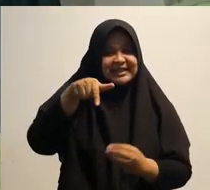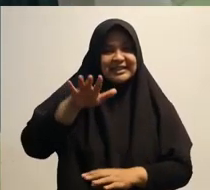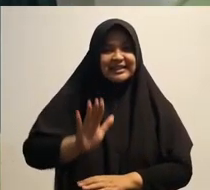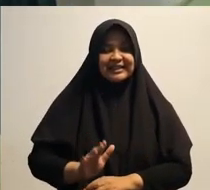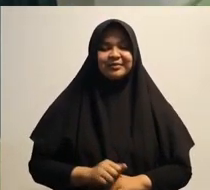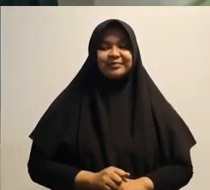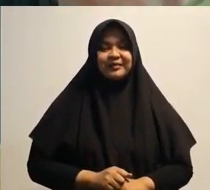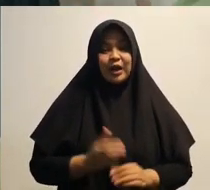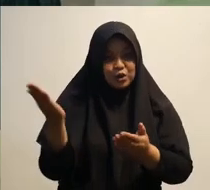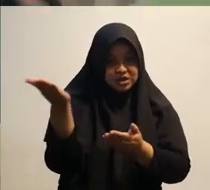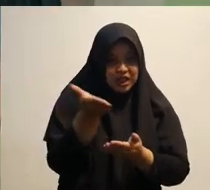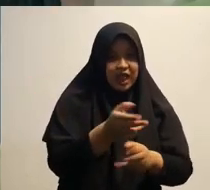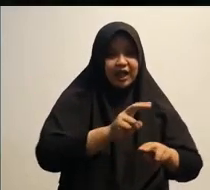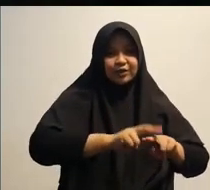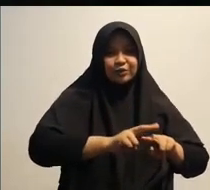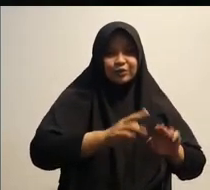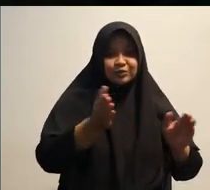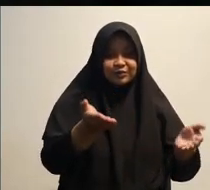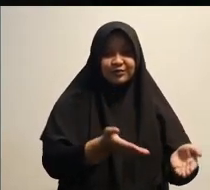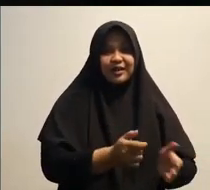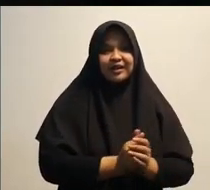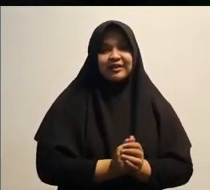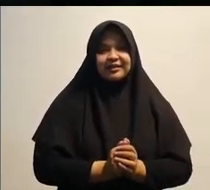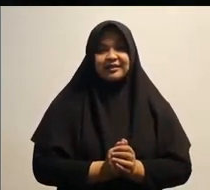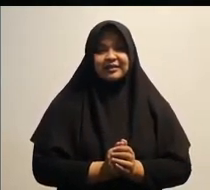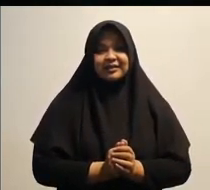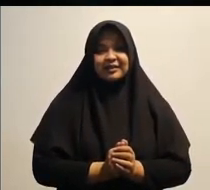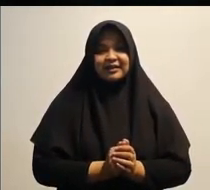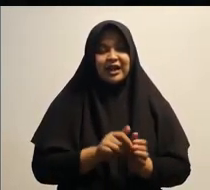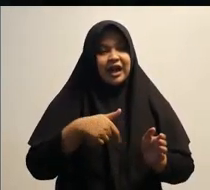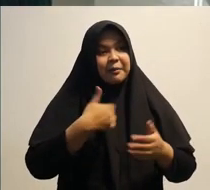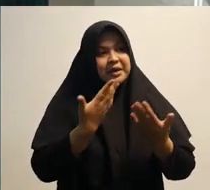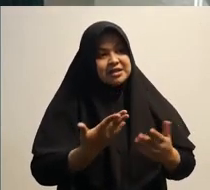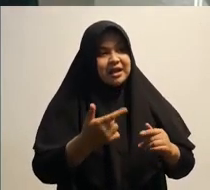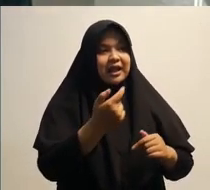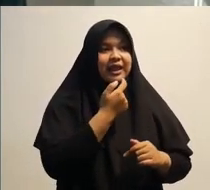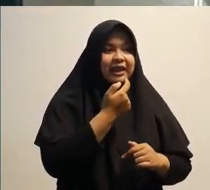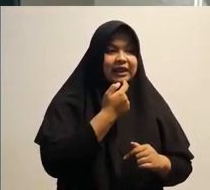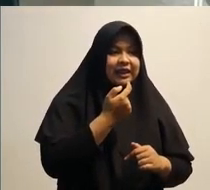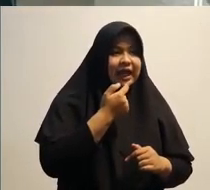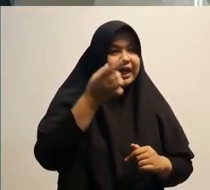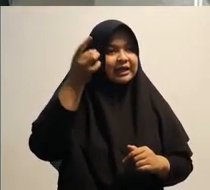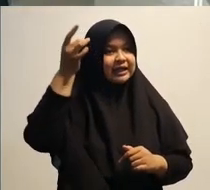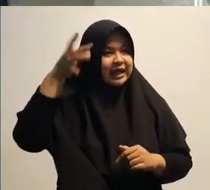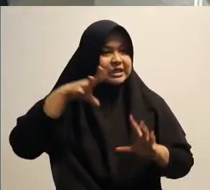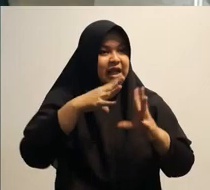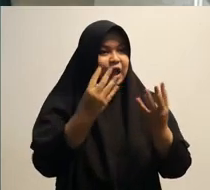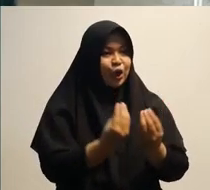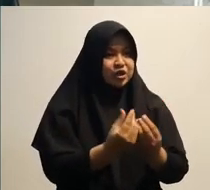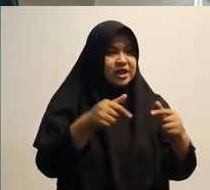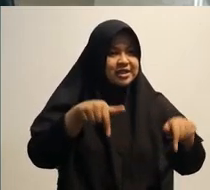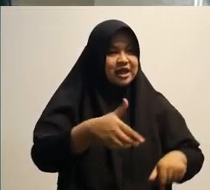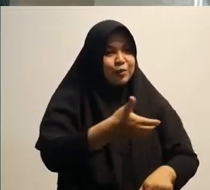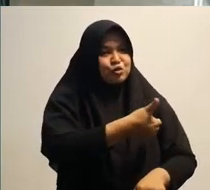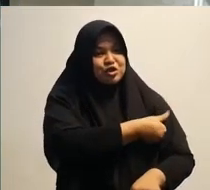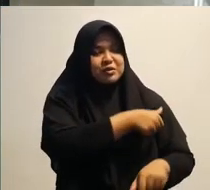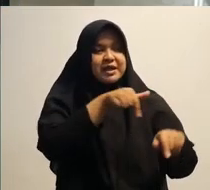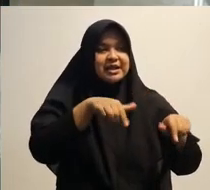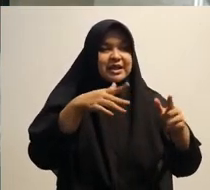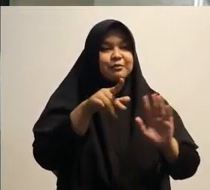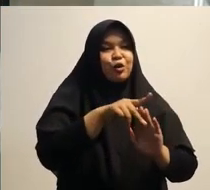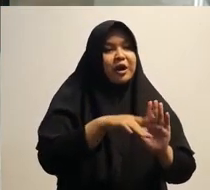sini. Silakan. Sebenarnya layanan apa aja sih yang terkait desa inklusi yang sudah ada di puskesmas ini,